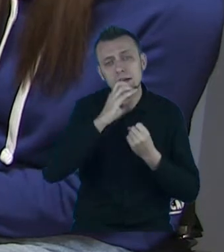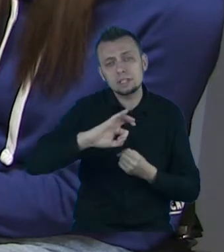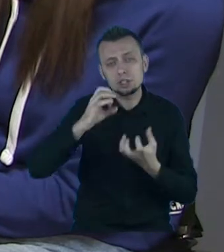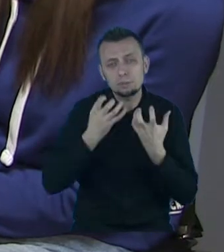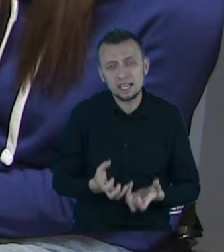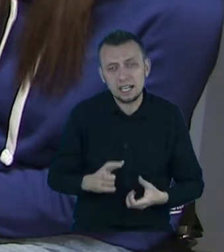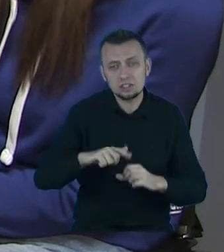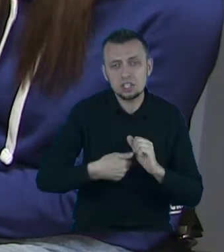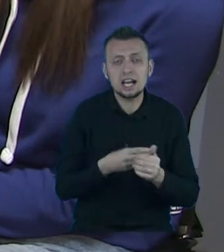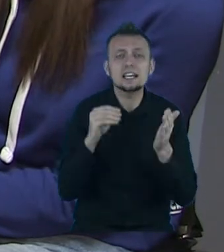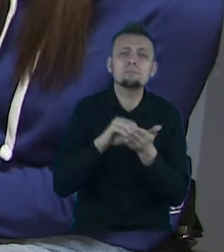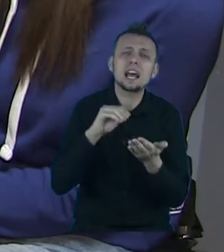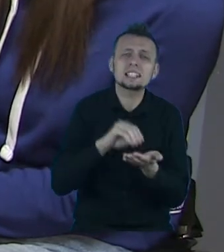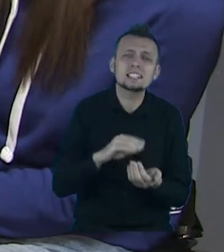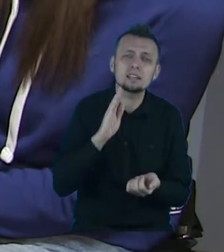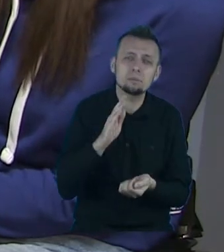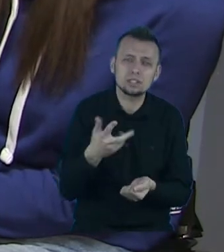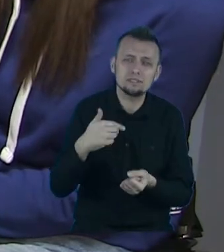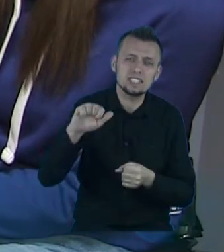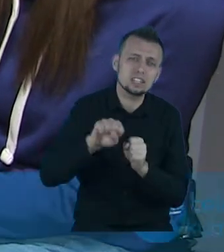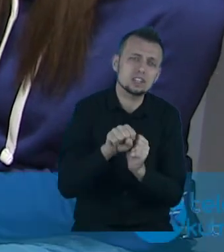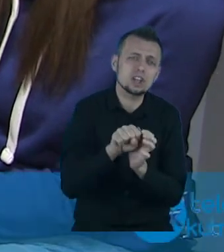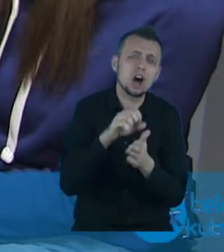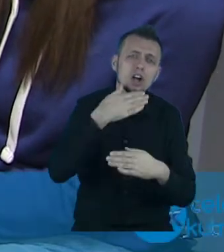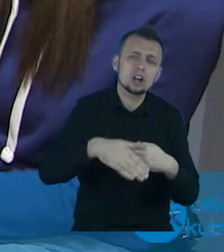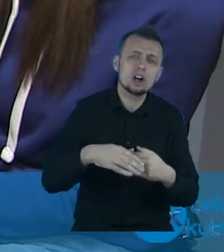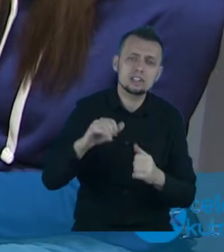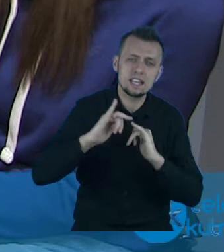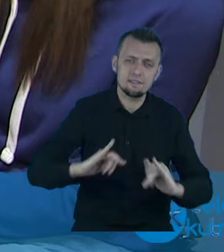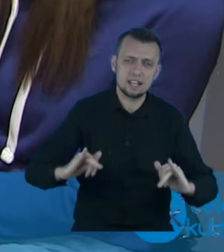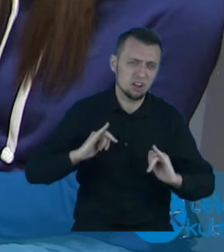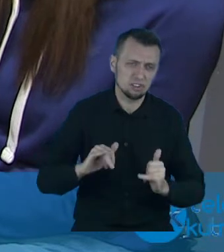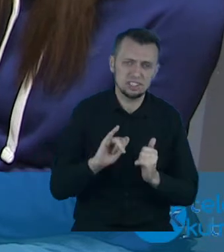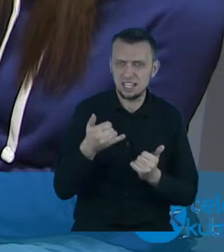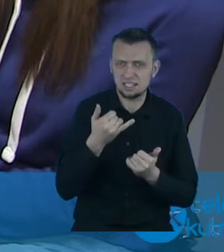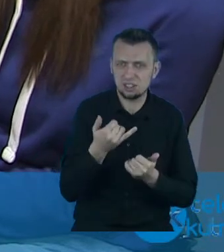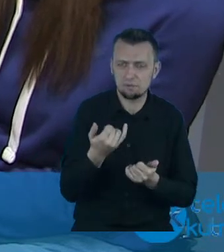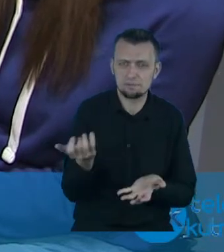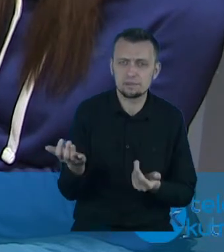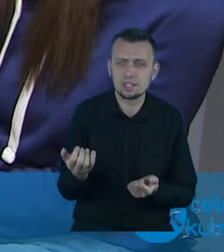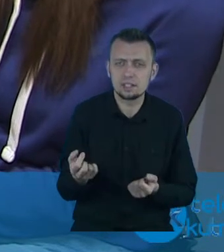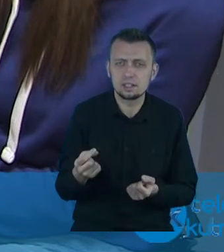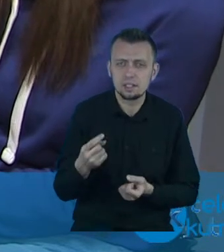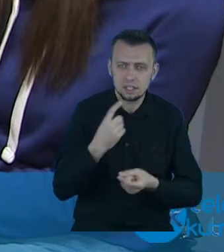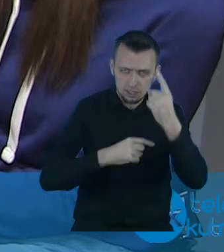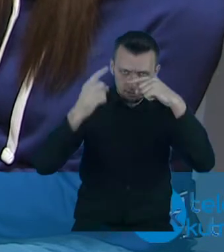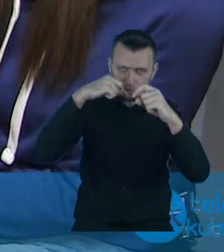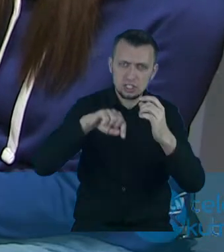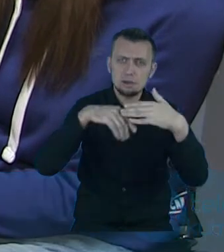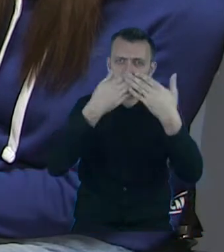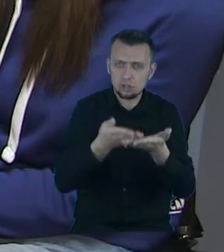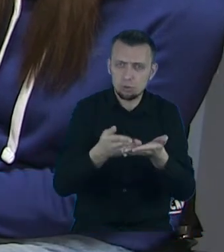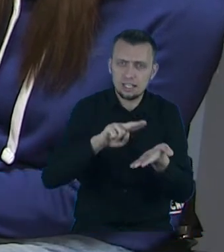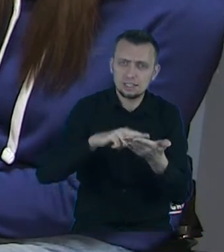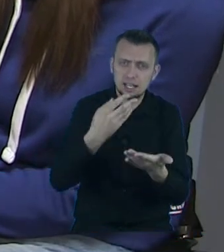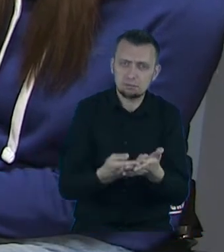wygodne i nie do końca praktyczne dla Was. Tak, zdecydowanie tak. Nawet mam na myśli kilka przykładów, chociażby na przykład na